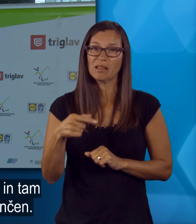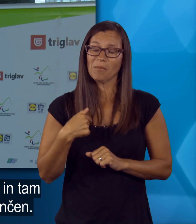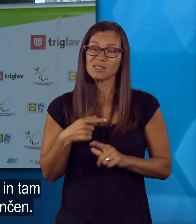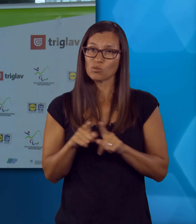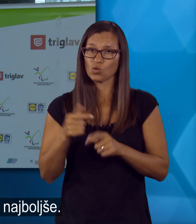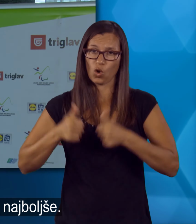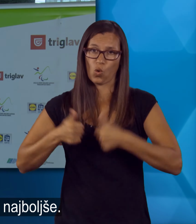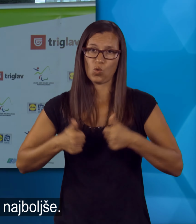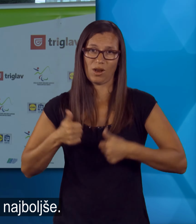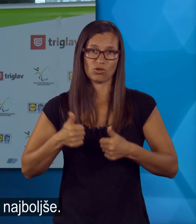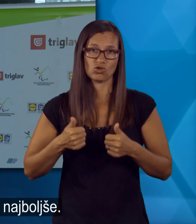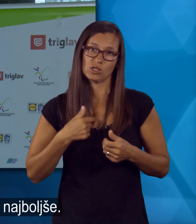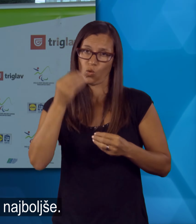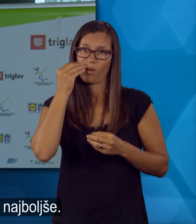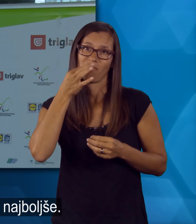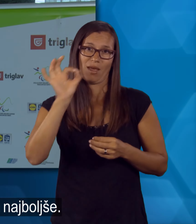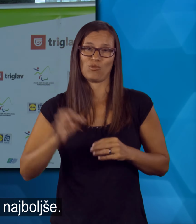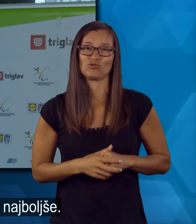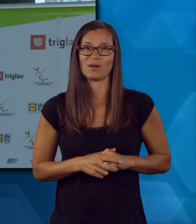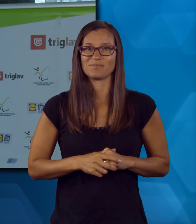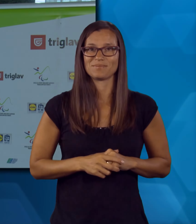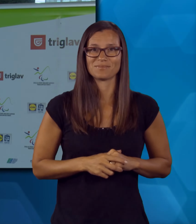konkurenčen, tako da upam na najboljše.